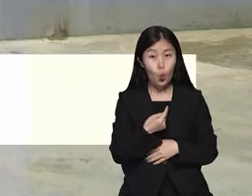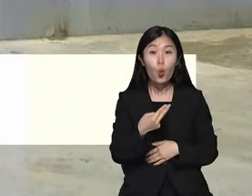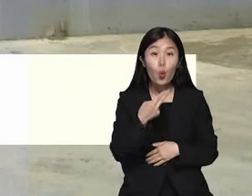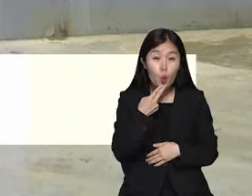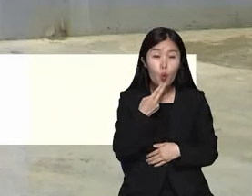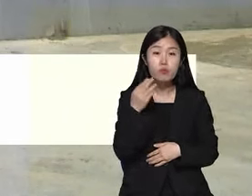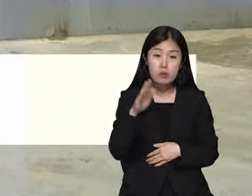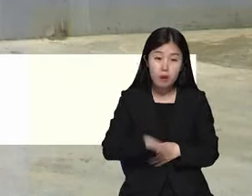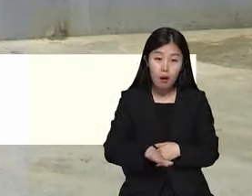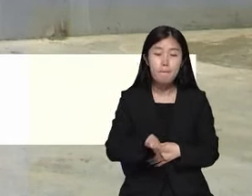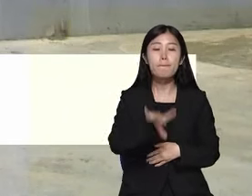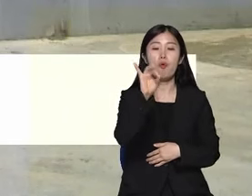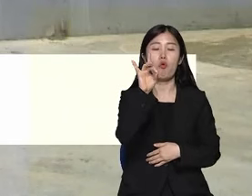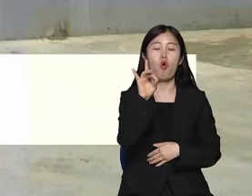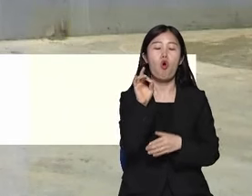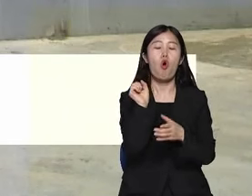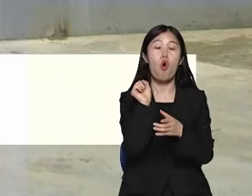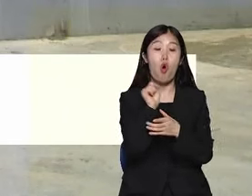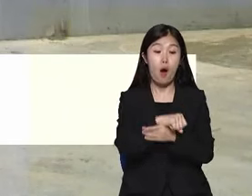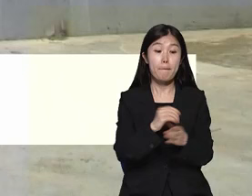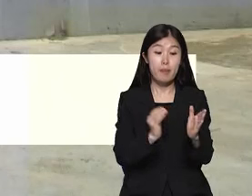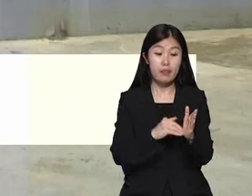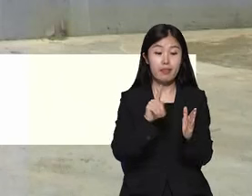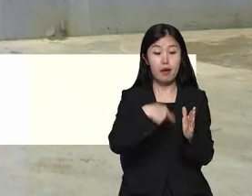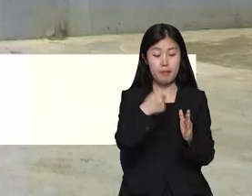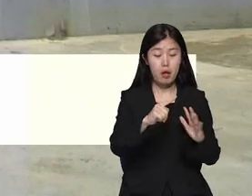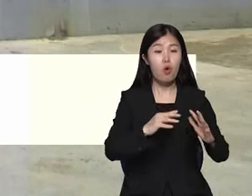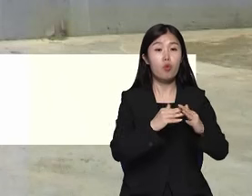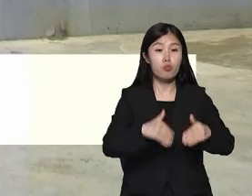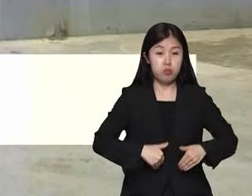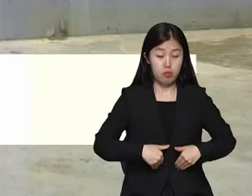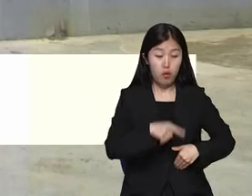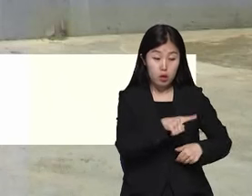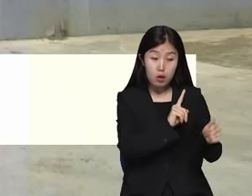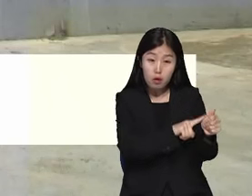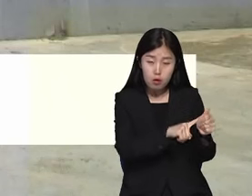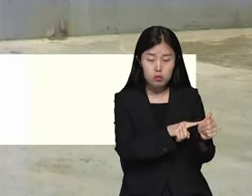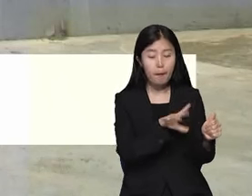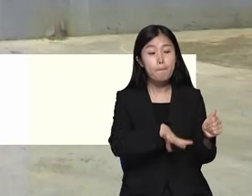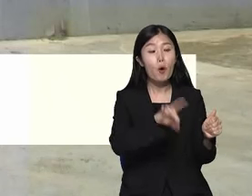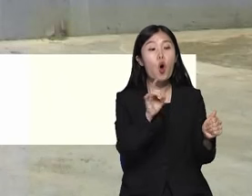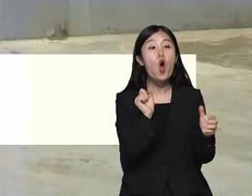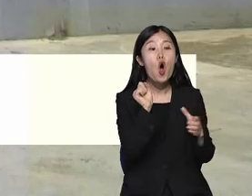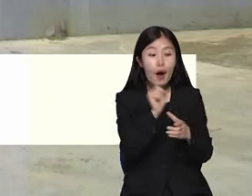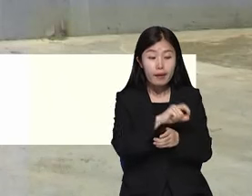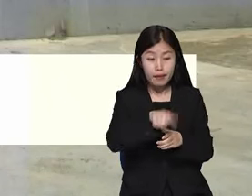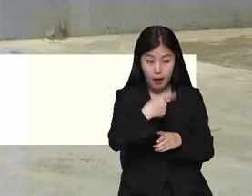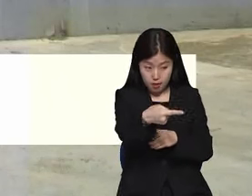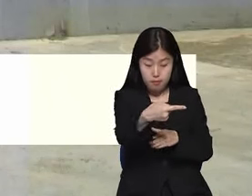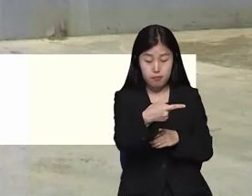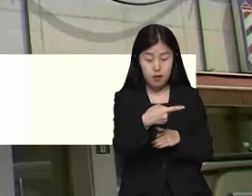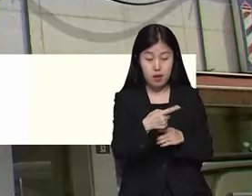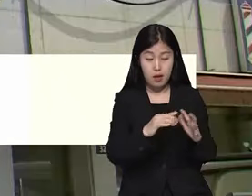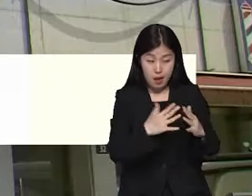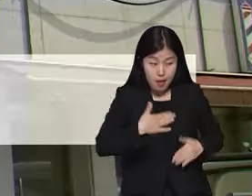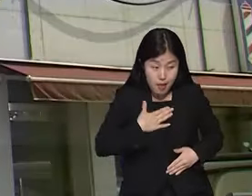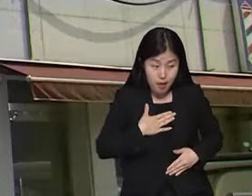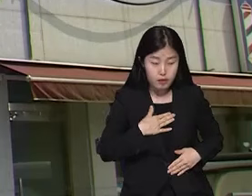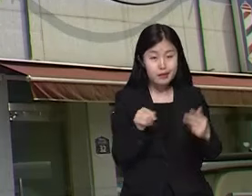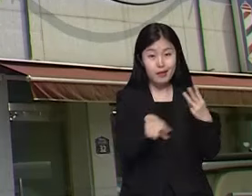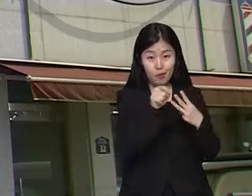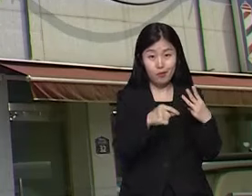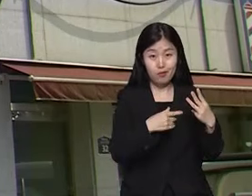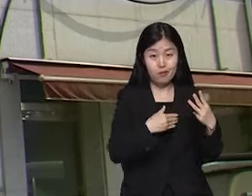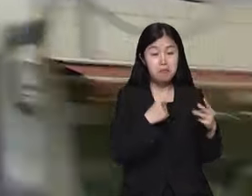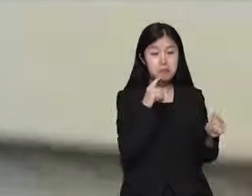때문에 그때 군속조한테 이런 것들은 행위를 허가를 받고 해야 됩니다라고 안내를 3월달에 해드렸어요.